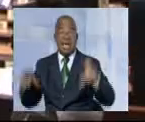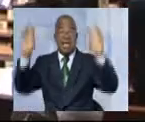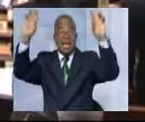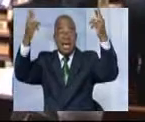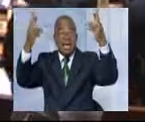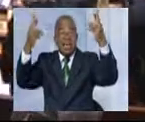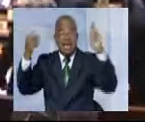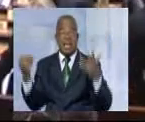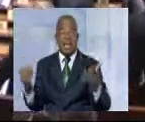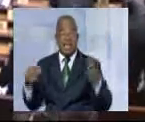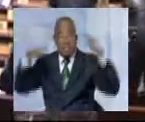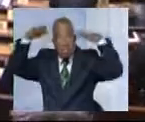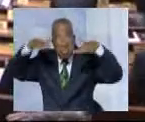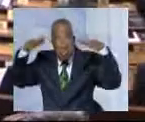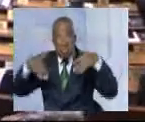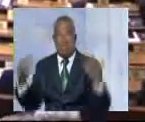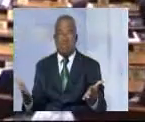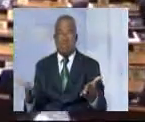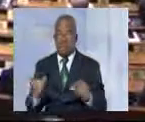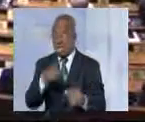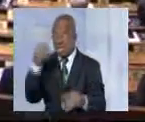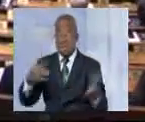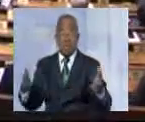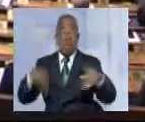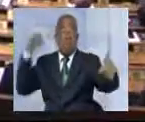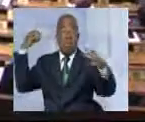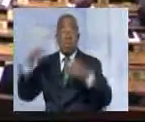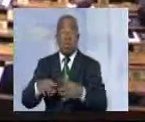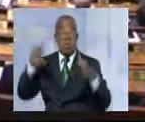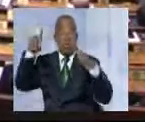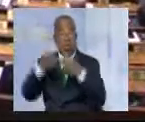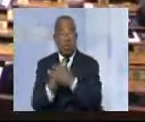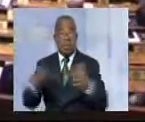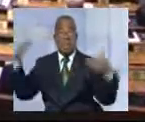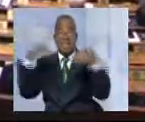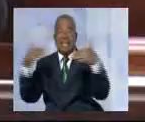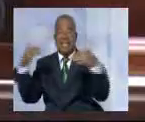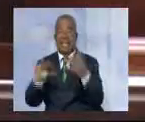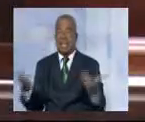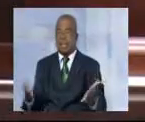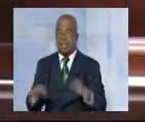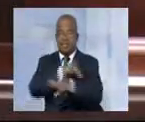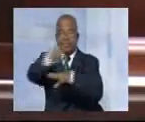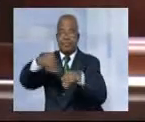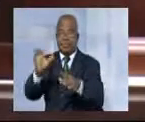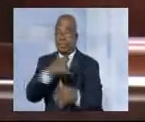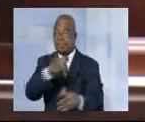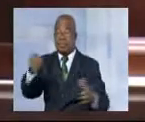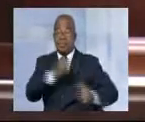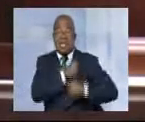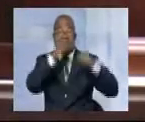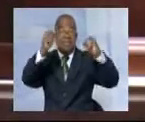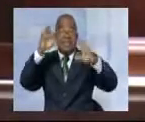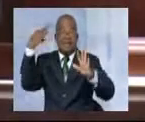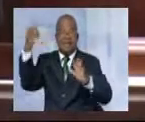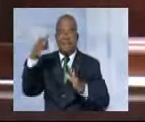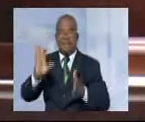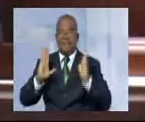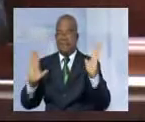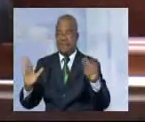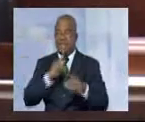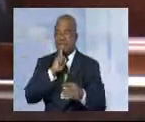période qu'après l'autorisation des parlementaires. C'est donc à une véritable opération de charme que Jean-Marc Ayrault s'est livré lundi devant